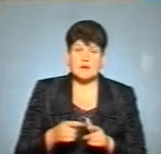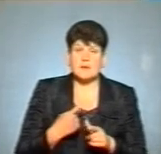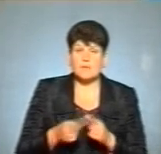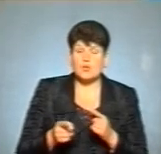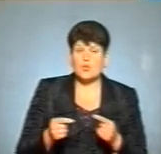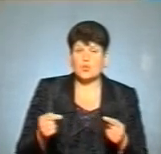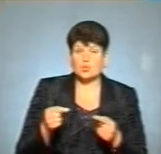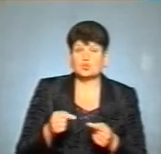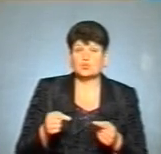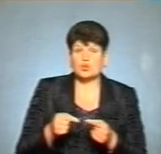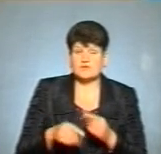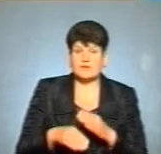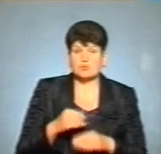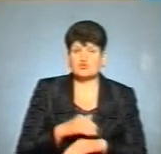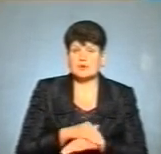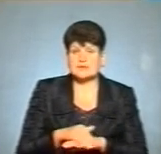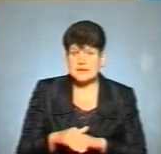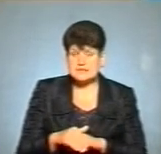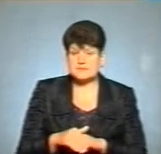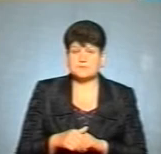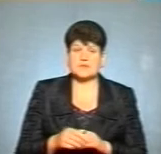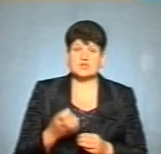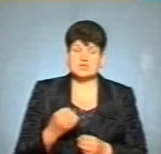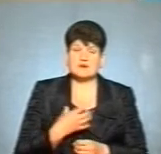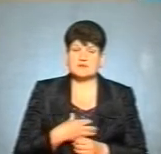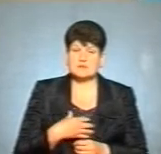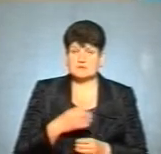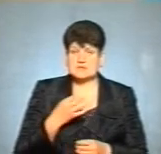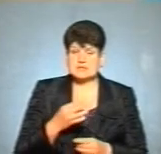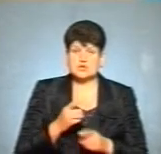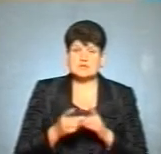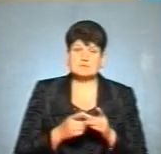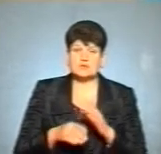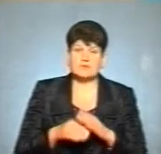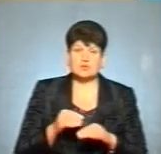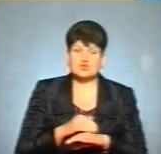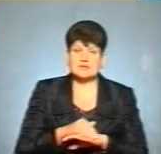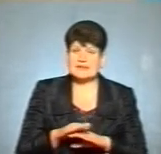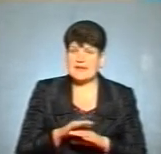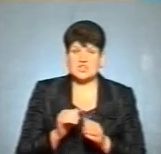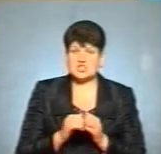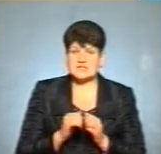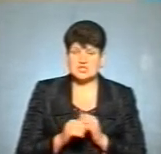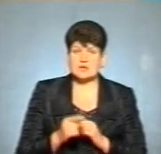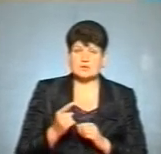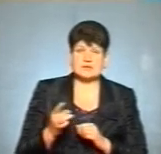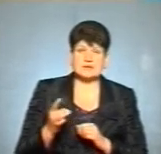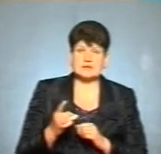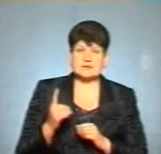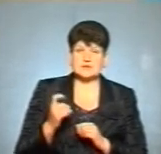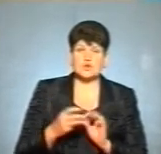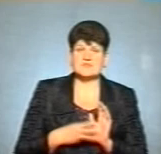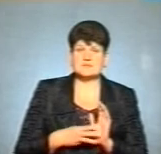уточнення певної виборчої адреси. От, і також ще важливо сказати, що змінювати виборчу адресу можна не частіше раз як на 180